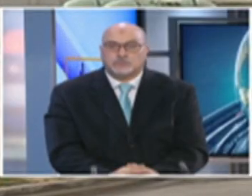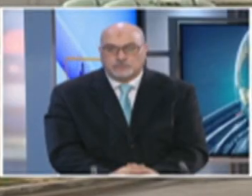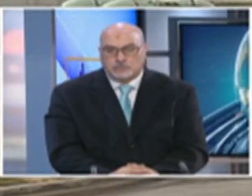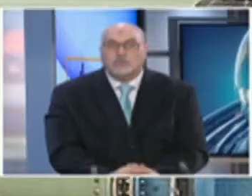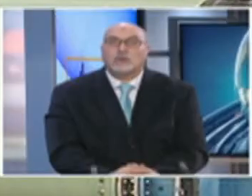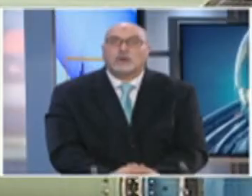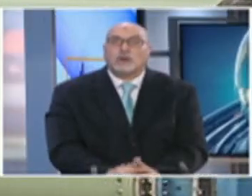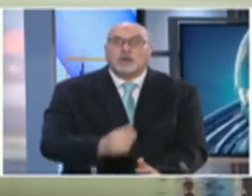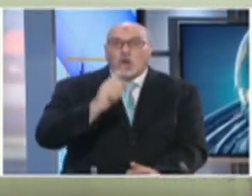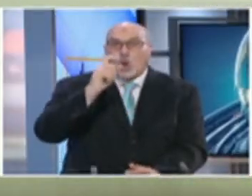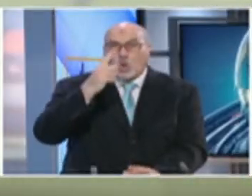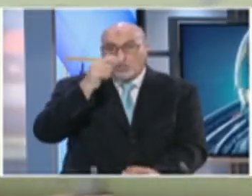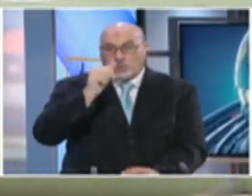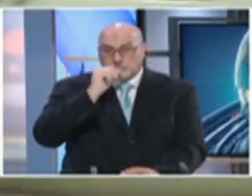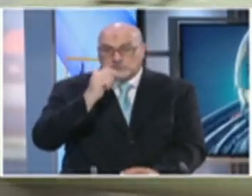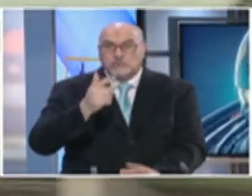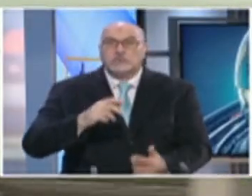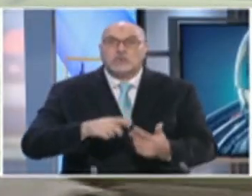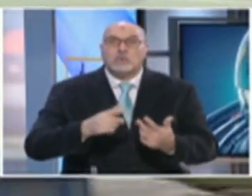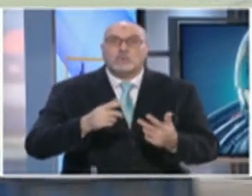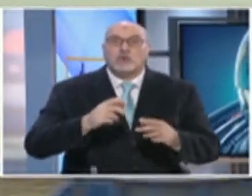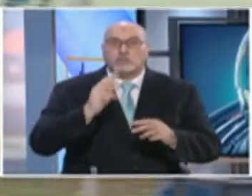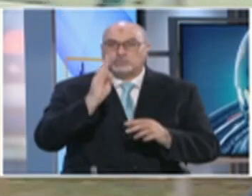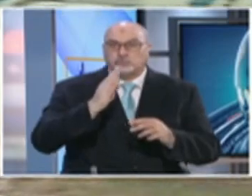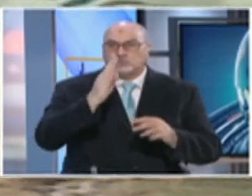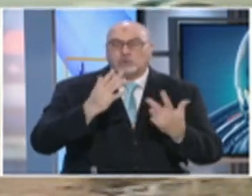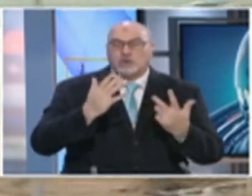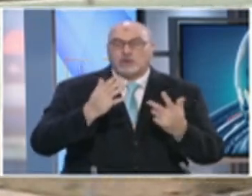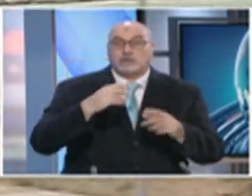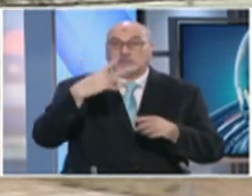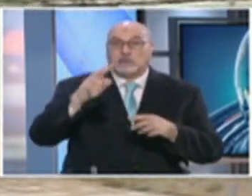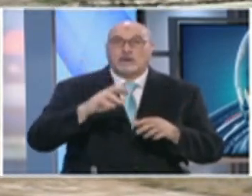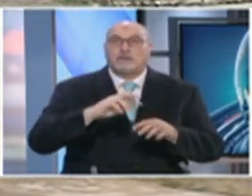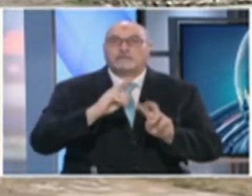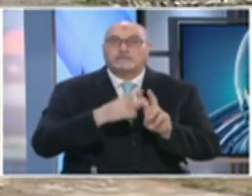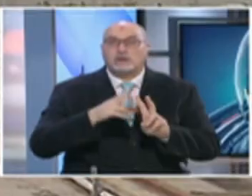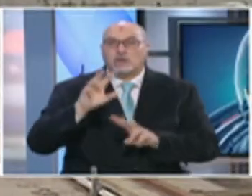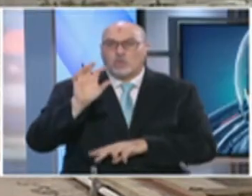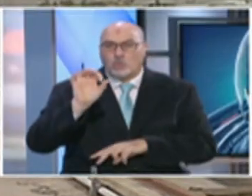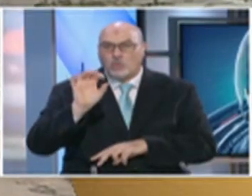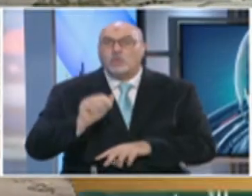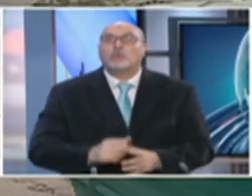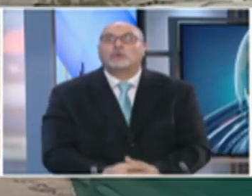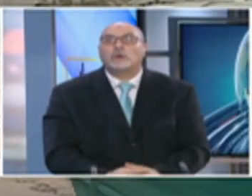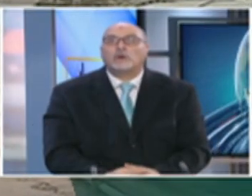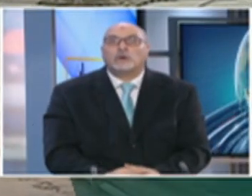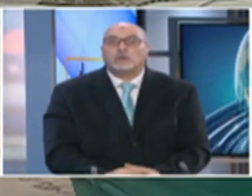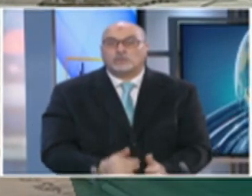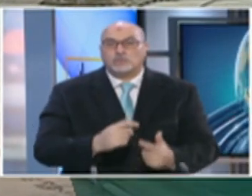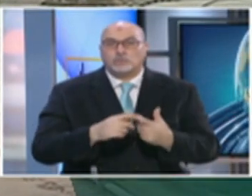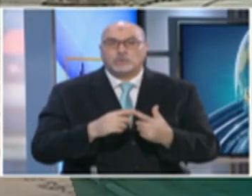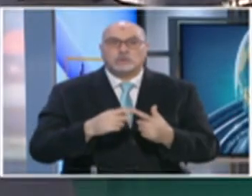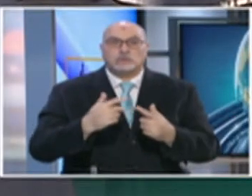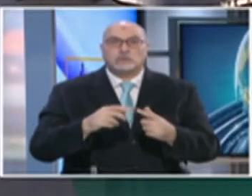تحلية مياه البحر من المصادر البديلة لتلبية الاحتياجات المتزايدة للمياه والتي تعتمد عليها ولاية وهران في التموين